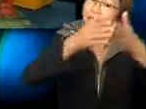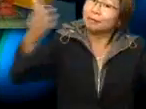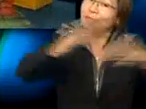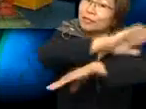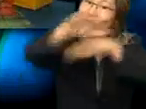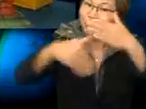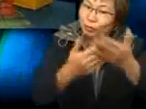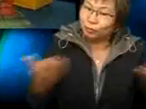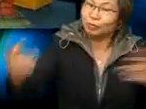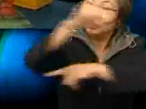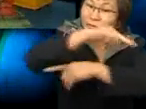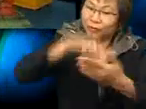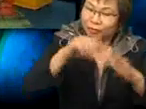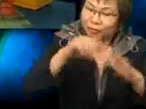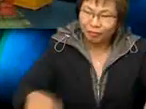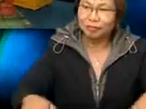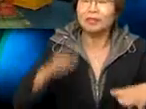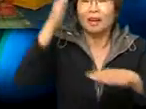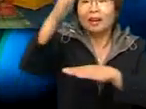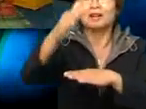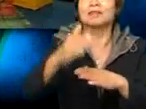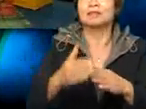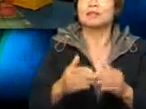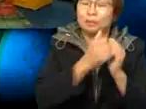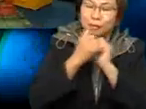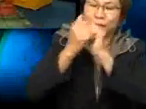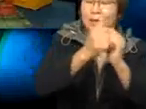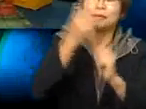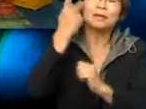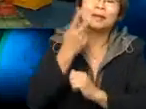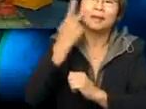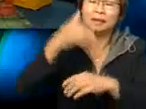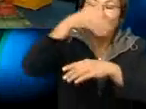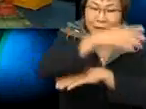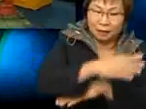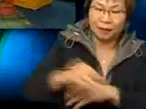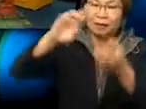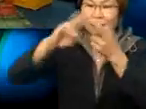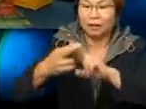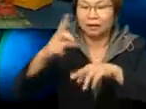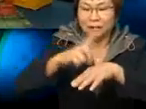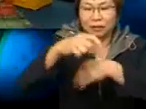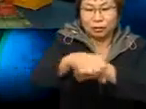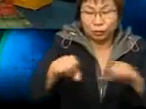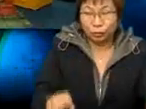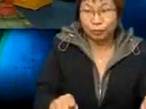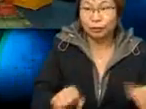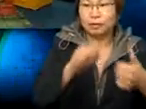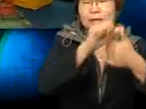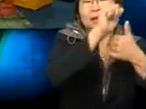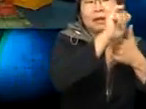Apa khabar semua? Hari ini adik-adik sekali lagi bersiaran bersama Kak Ati dan rakan-rakan Kak Ati di studio,